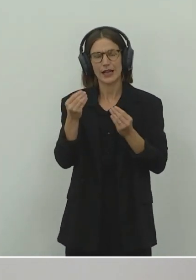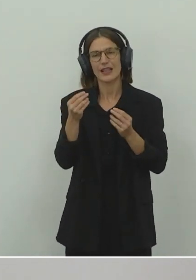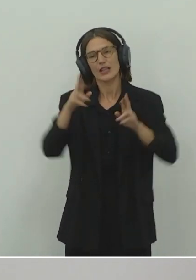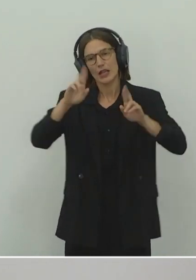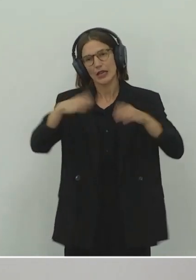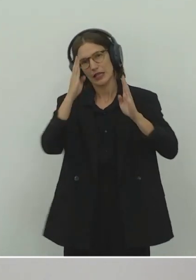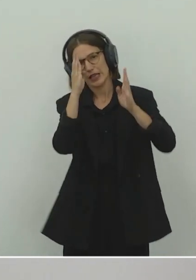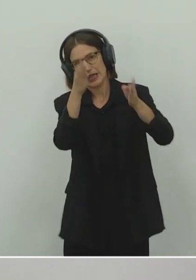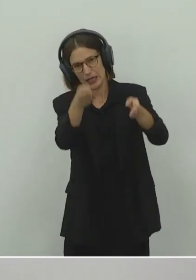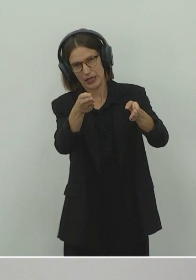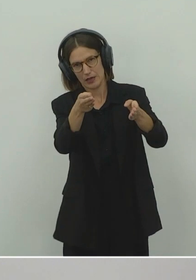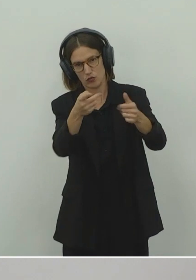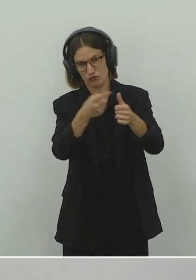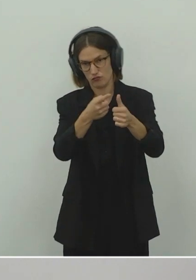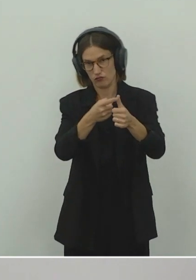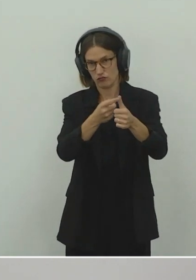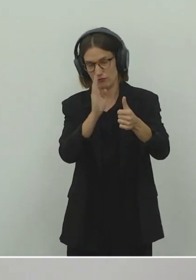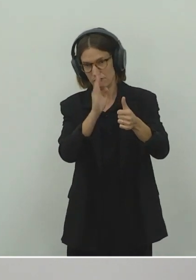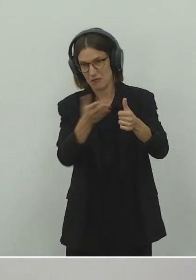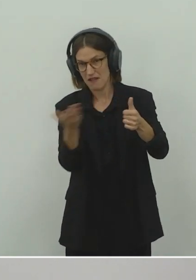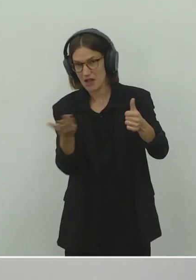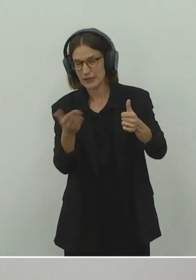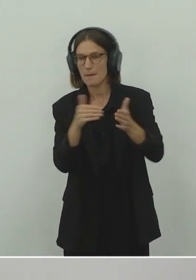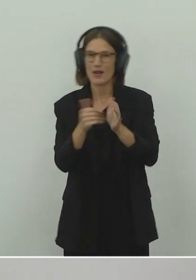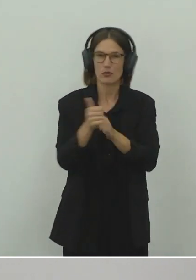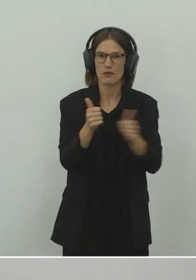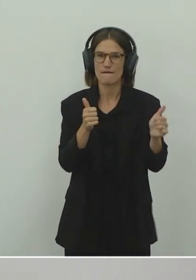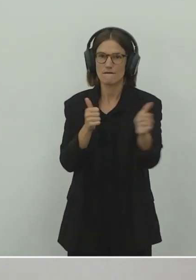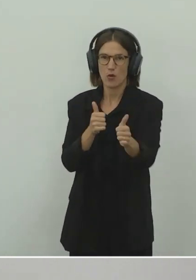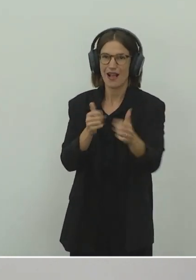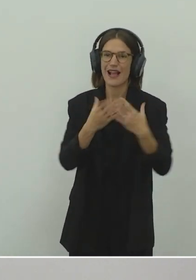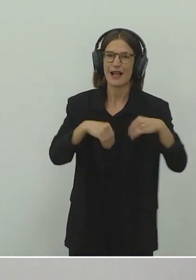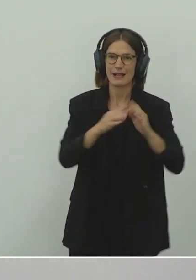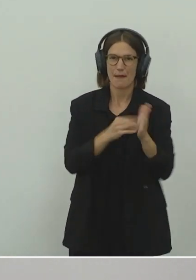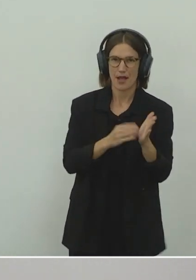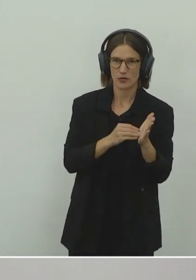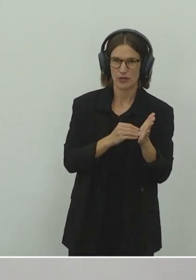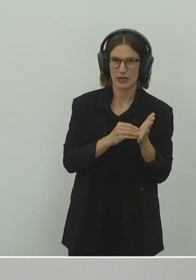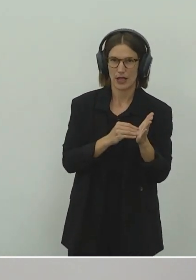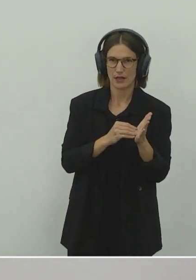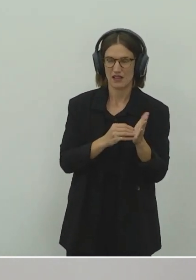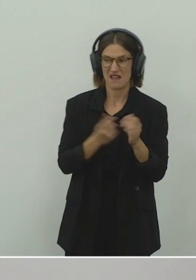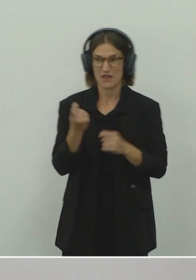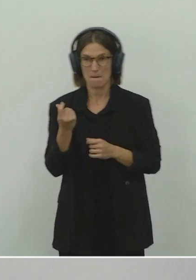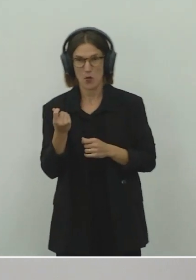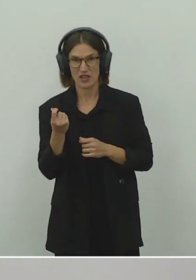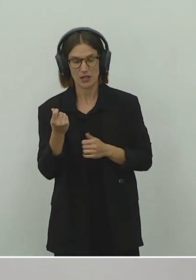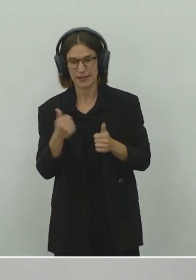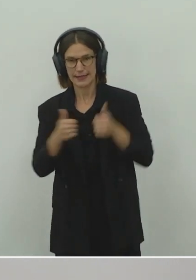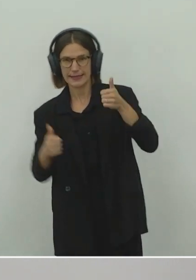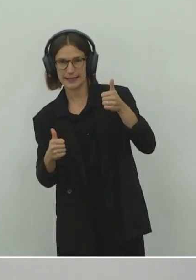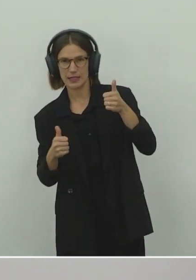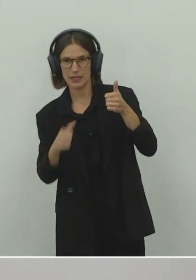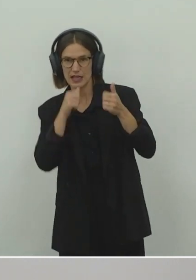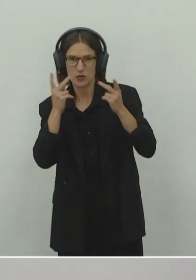Richtung verweisen. Erstens, es braucht einen Vorrang für Gemeinnützigkeit vor Profiten. Die Kollegin Jöbstl